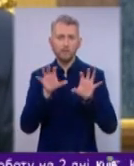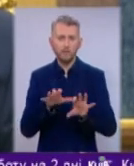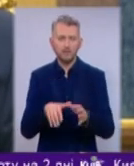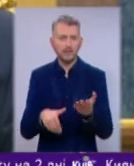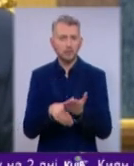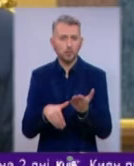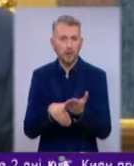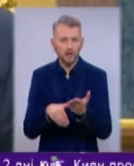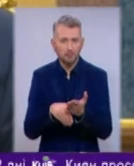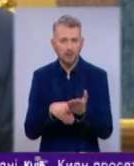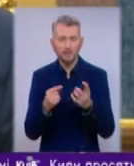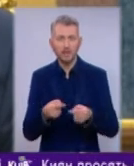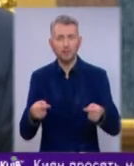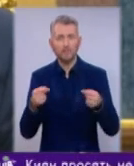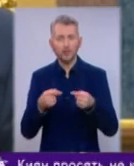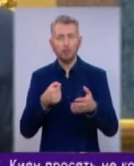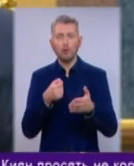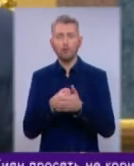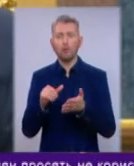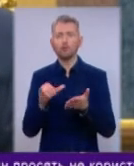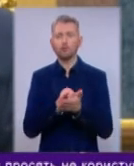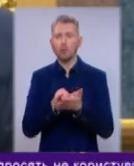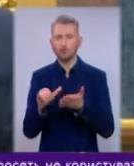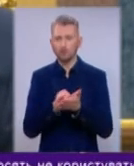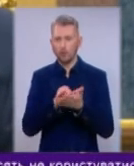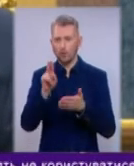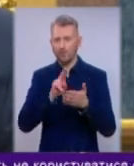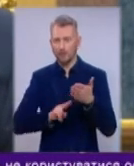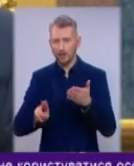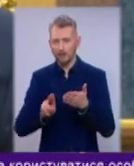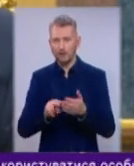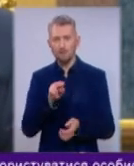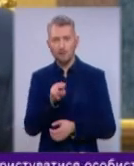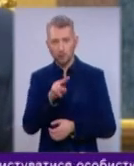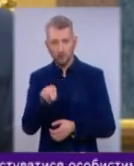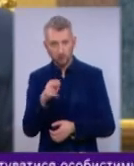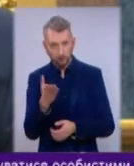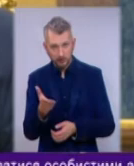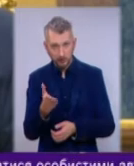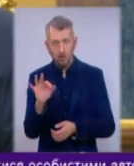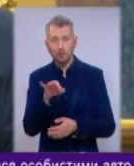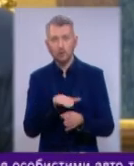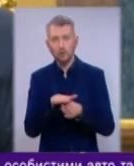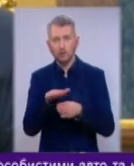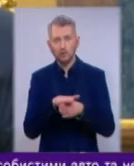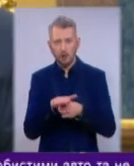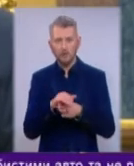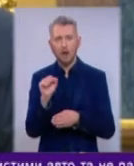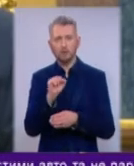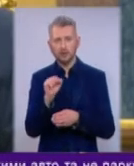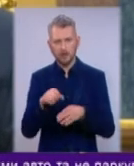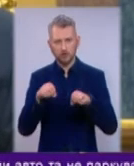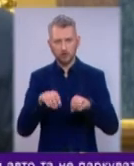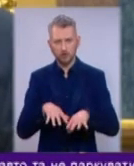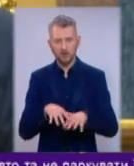інструментами відповідно до Нью-Йоркської конвенції, Павло Дмитрович, про виконання арбітражних